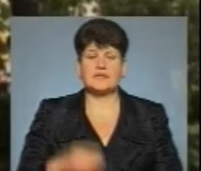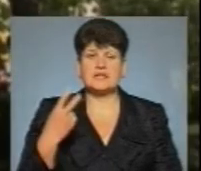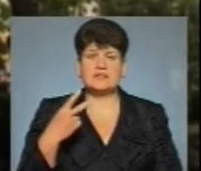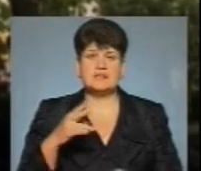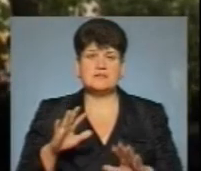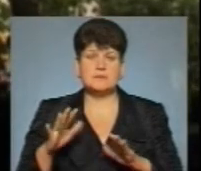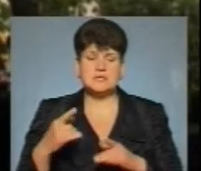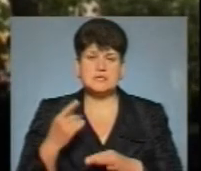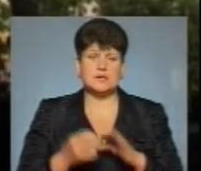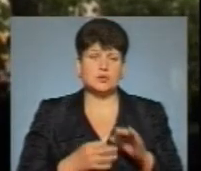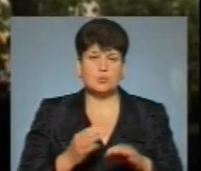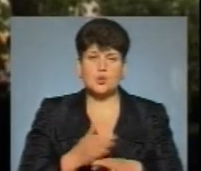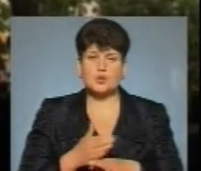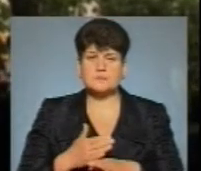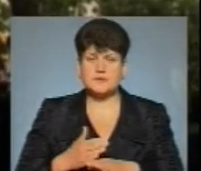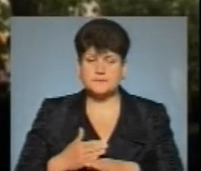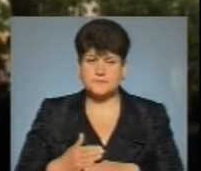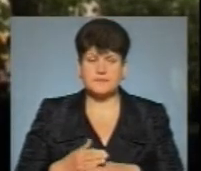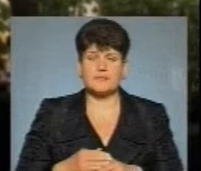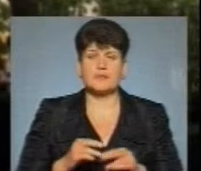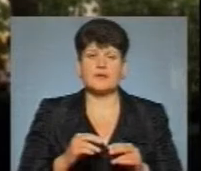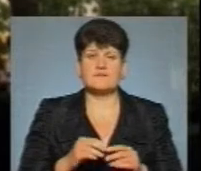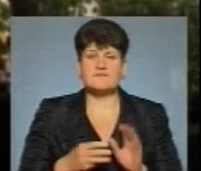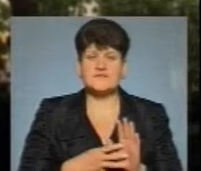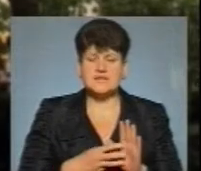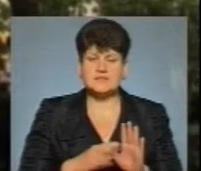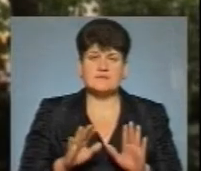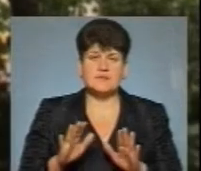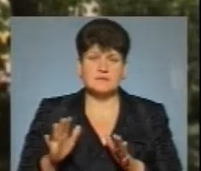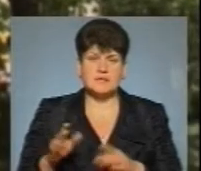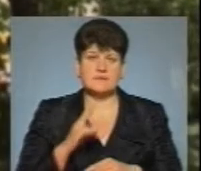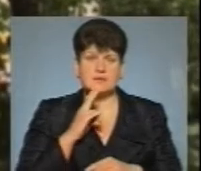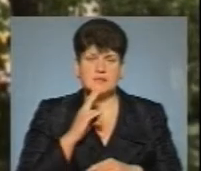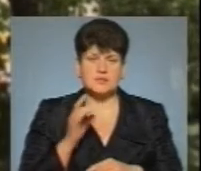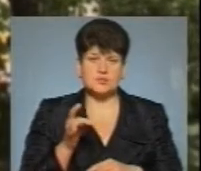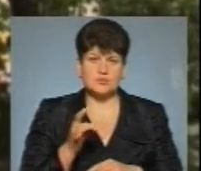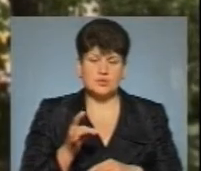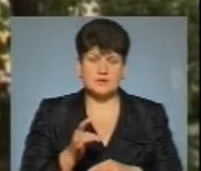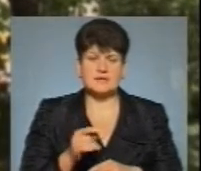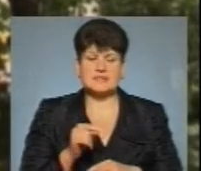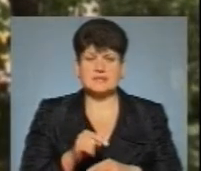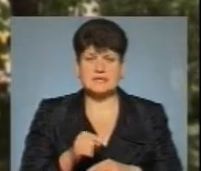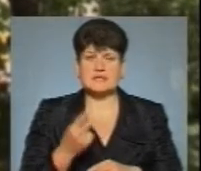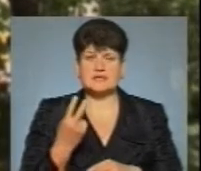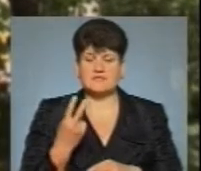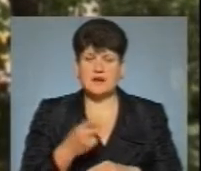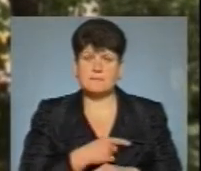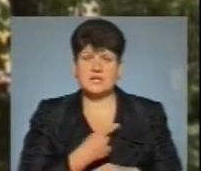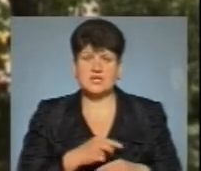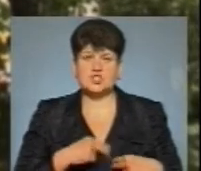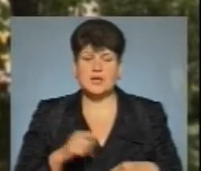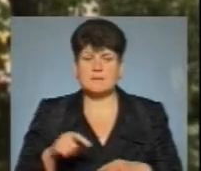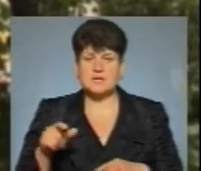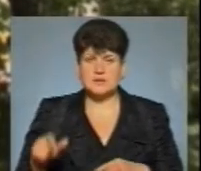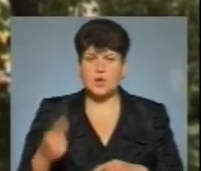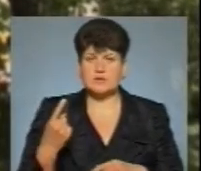Випадків за добу розподіляються таким чином. 8 випадків в Кременецькому районі, з них 2 медичних працівники,